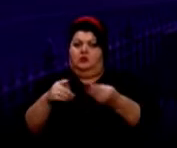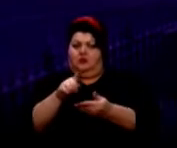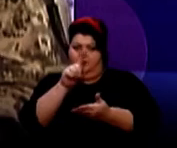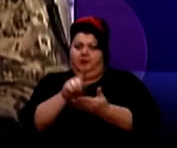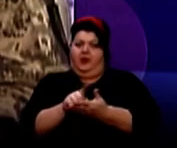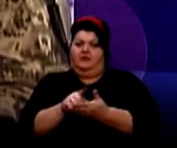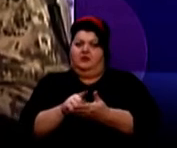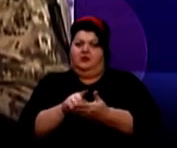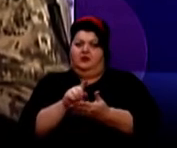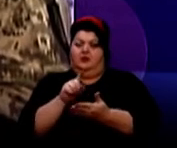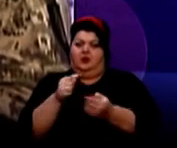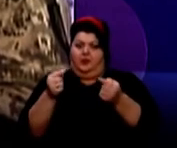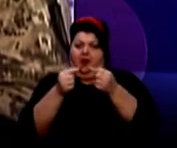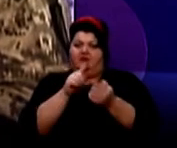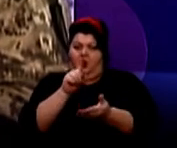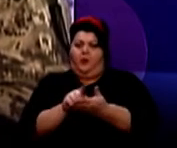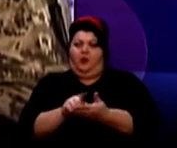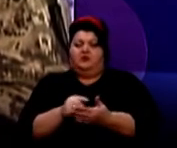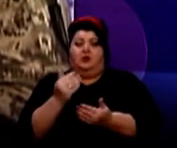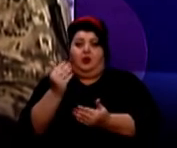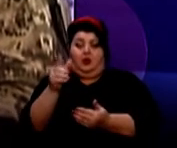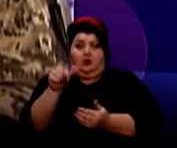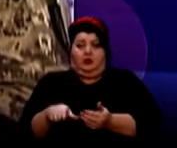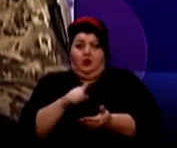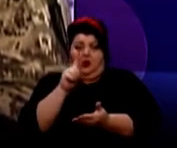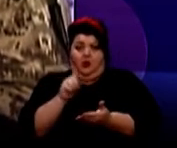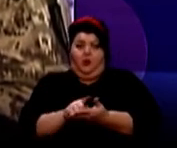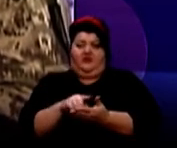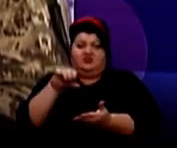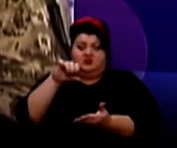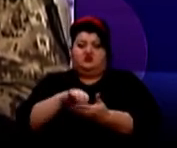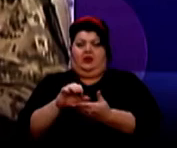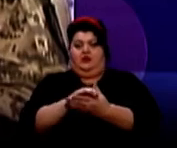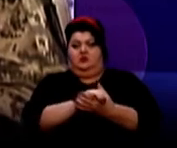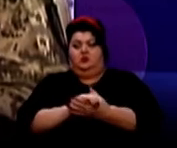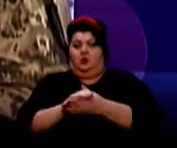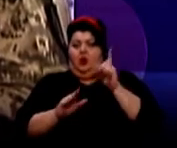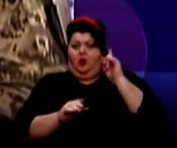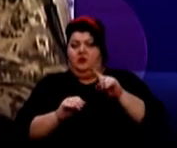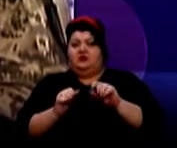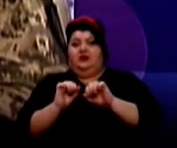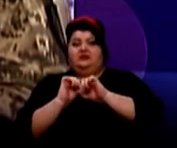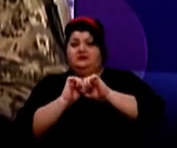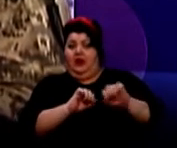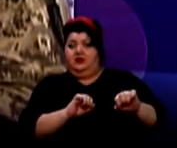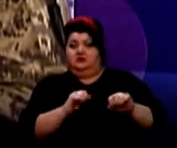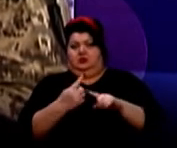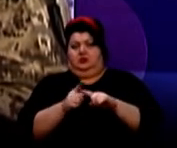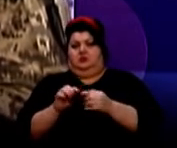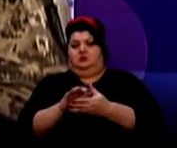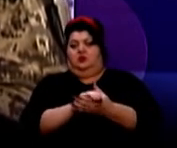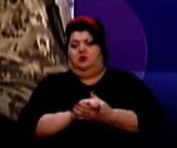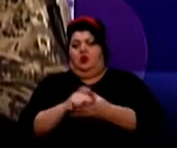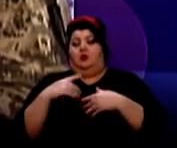обов'язки. І обов'язок члена суспільства – вміти захистити це суспільство. Тому я вважаю,